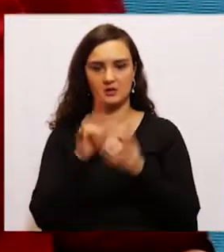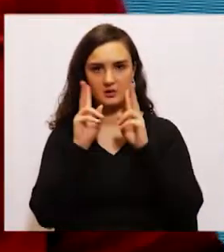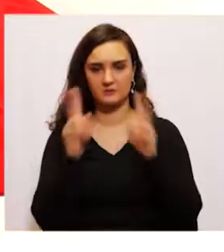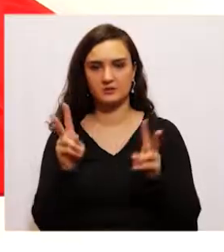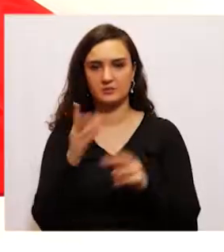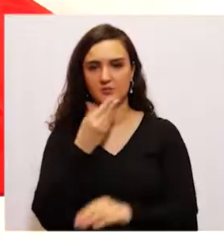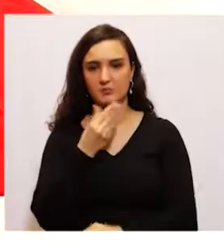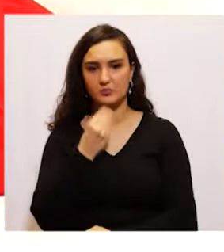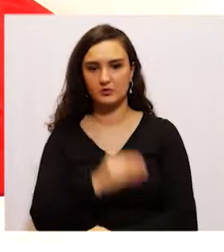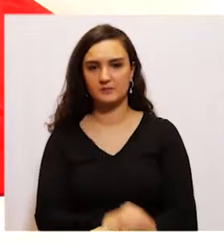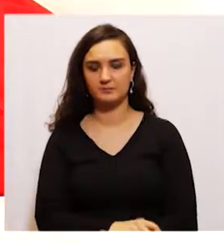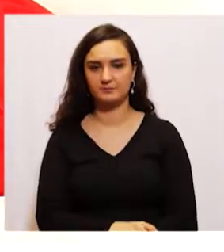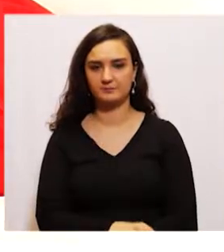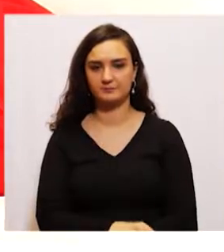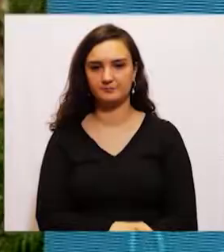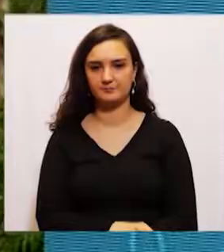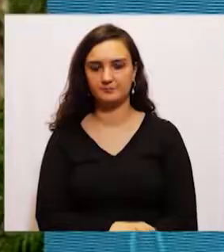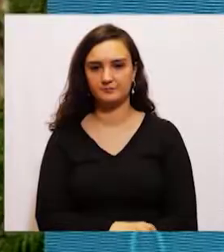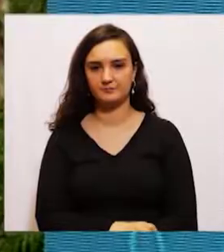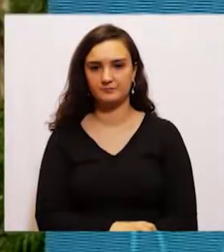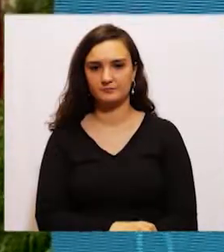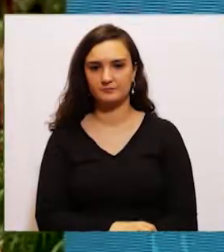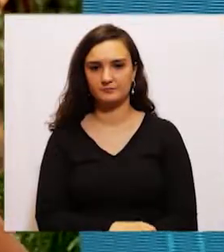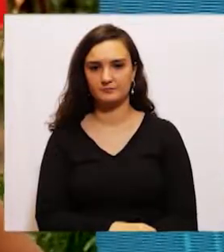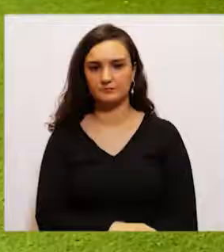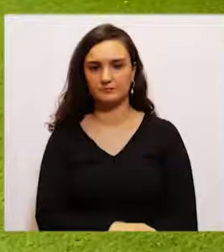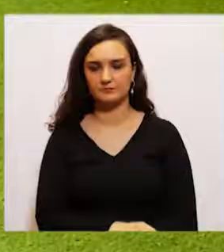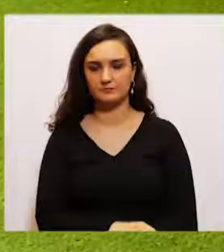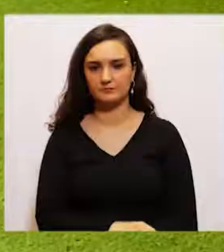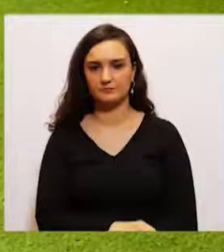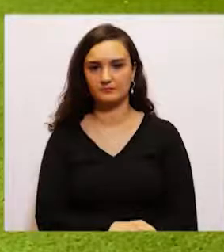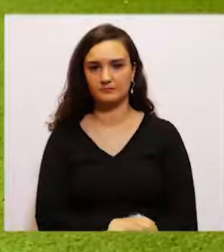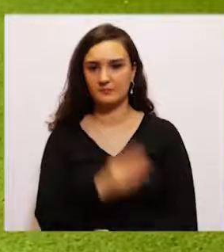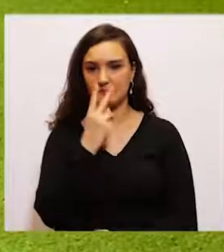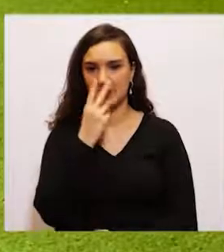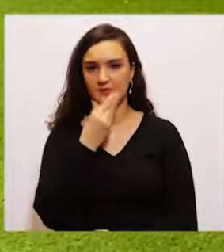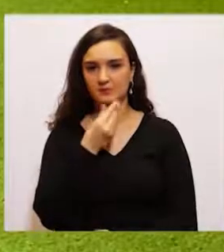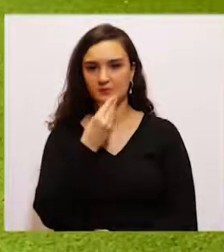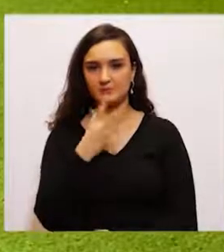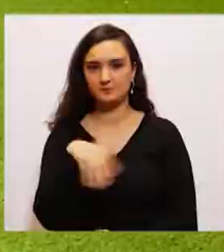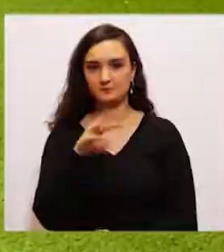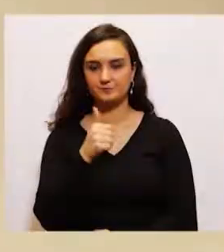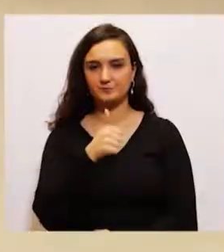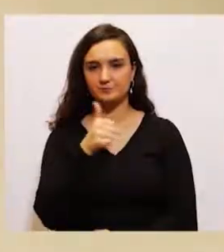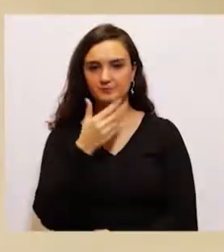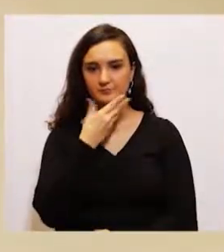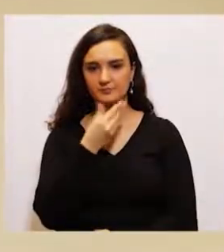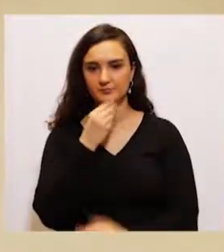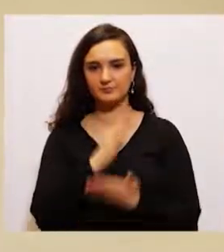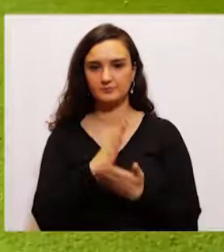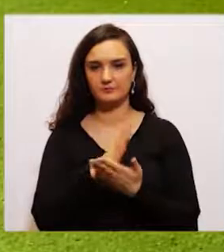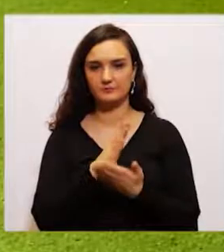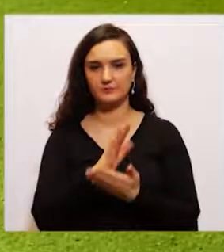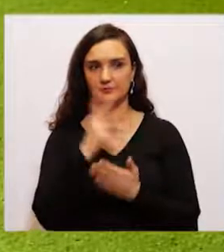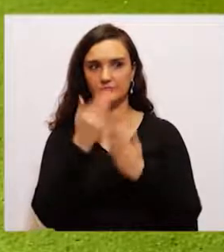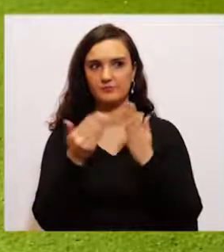რაც არის. ბაბუა, უფ რა ბაბუა, ეს უნდა დაუხატოთ ყველამ. მანახე ბაბუა. უხ, როგორი ბაბუა! არა, რო